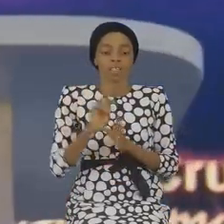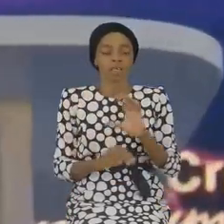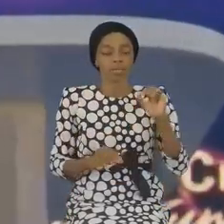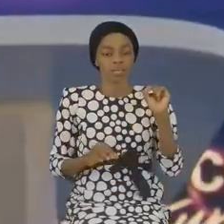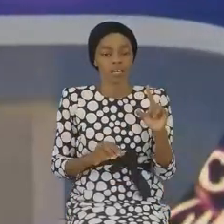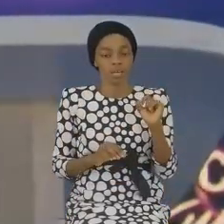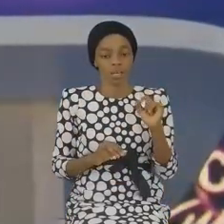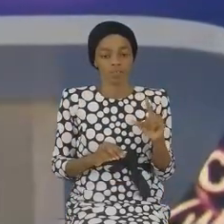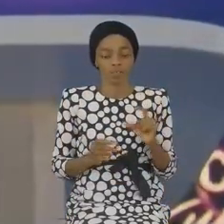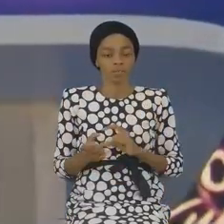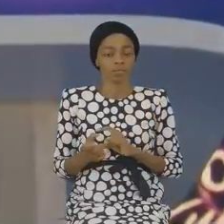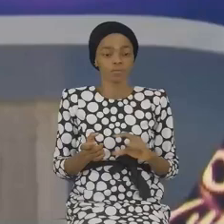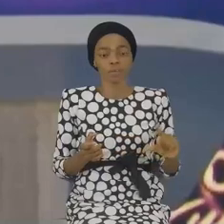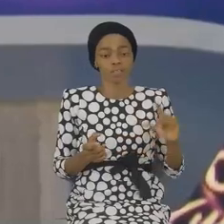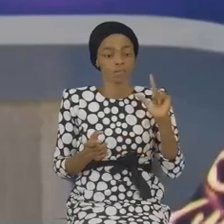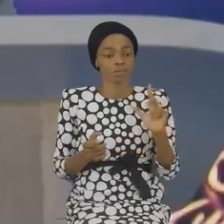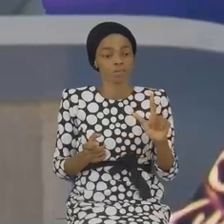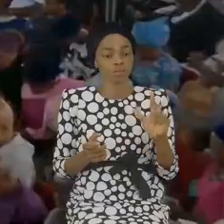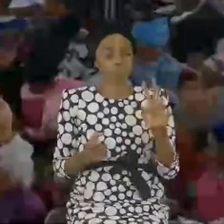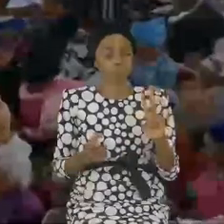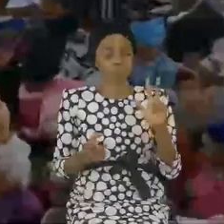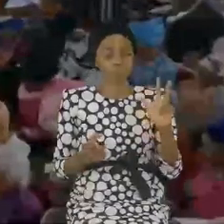Actes, chapitre 11,